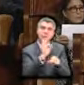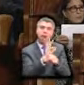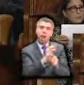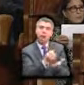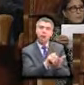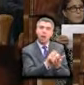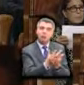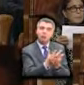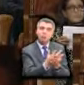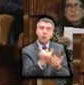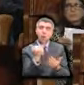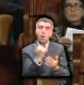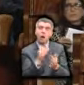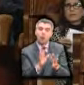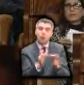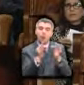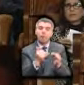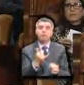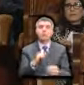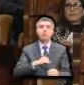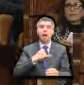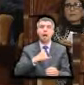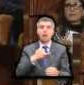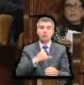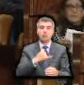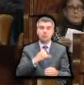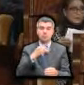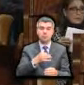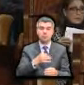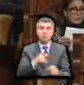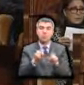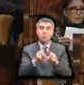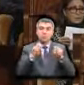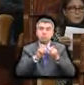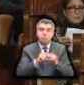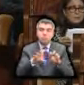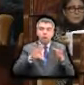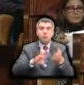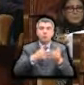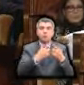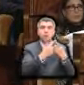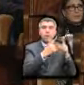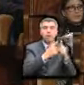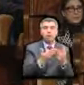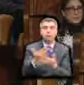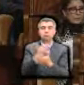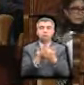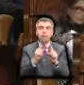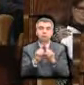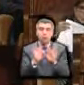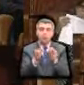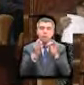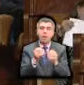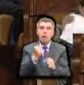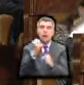وخاصة الشباب، وذلك بهدف اندماجها السوسيو مهني والاستجابة لمتطلبات سوق الشغل